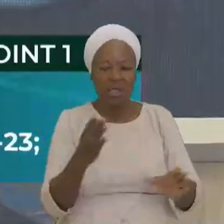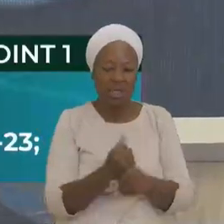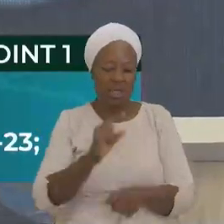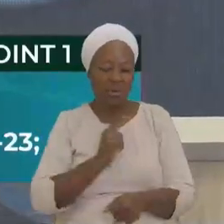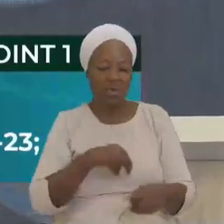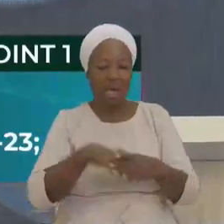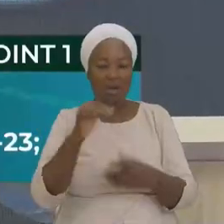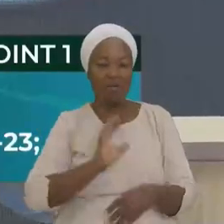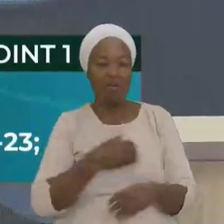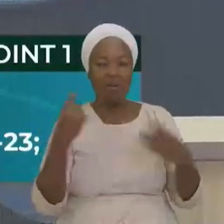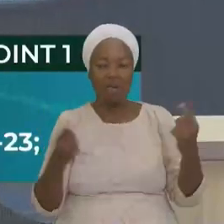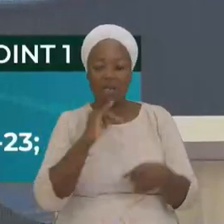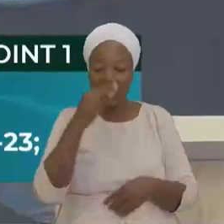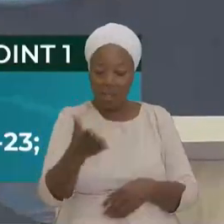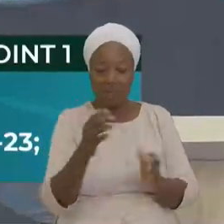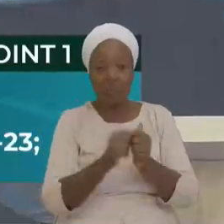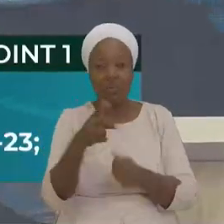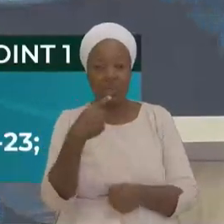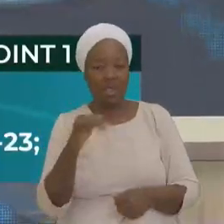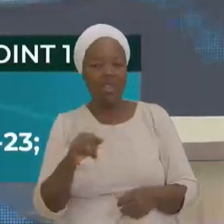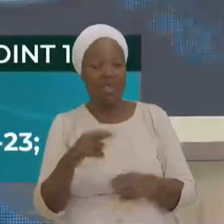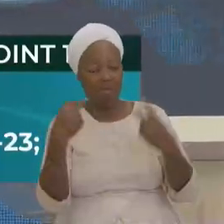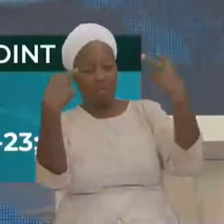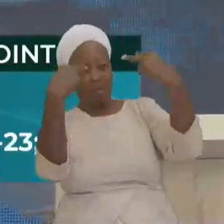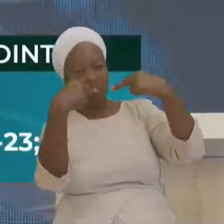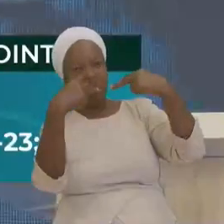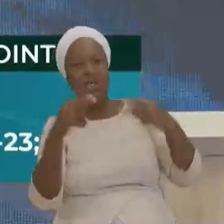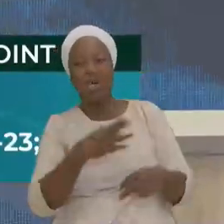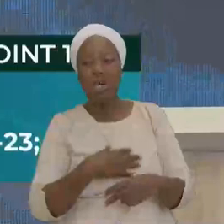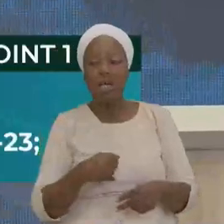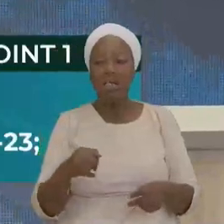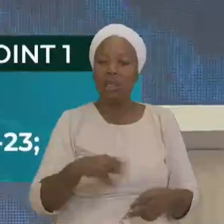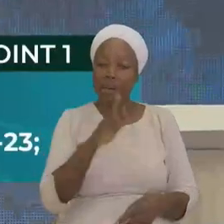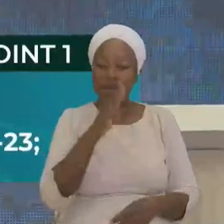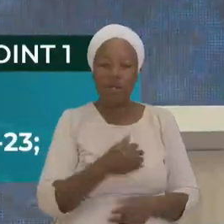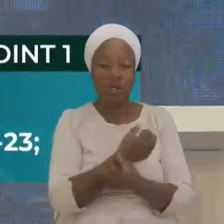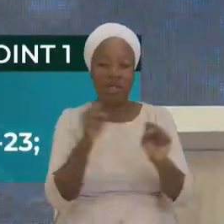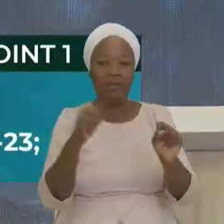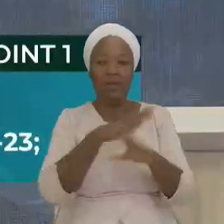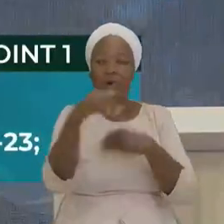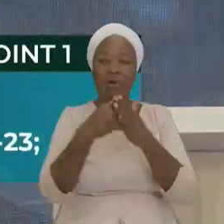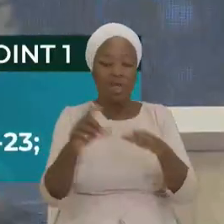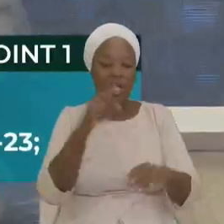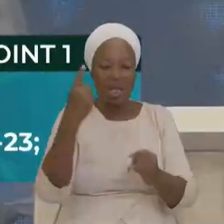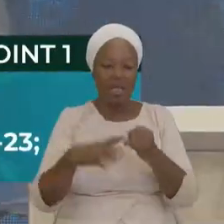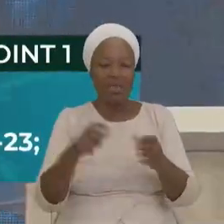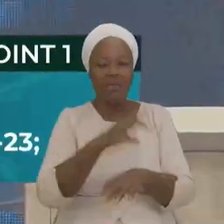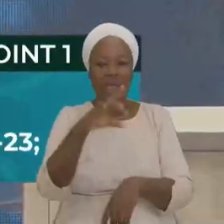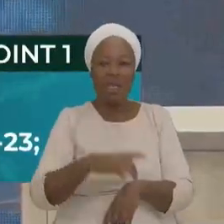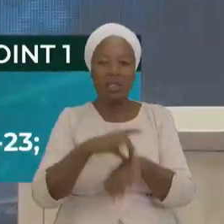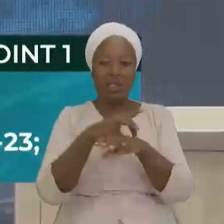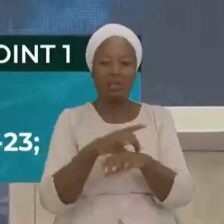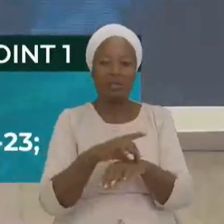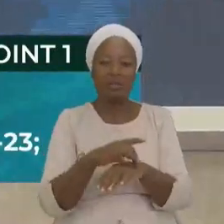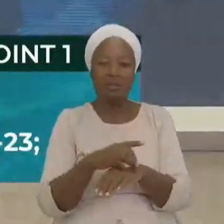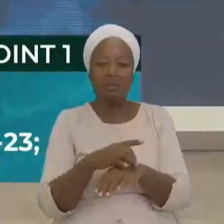Christ celui qui nous sort de nos péchés, est là avec toi, disant, regarde à moi, écoute-moi, et